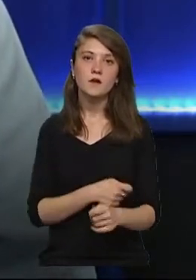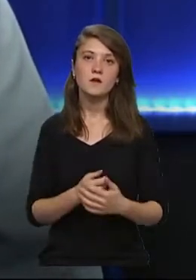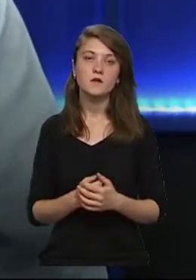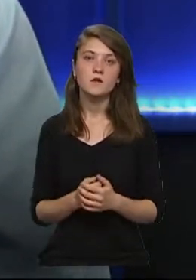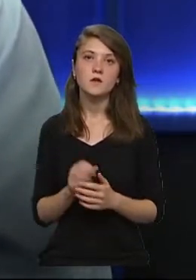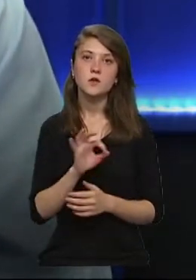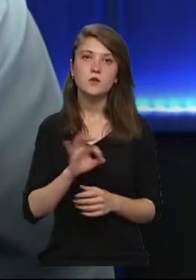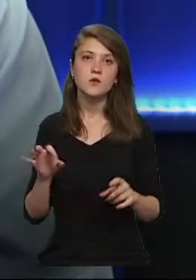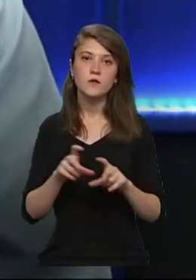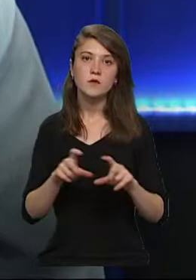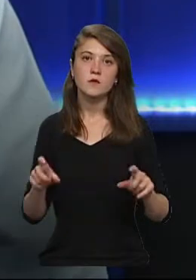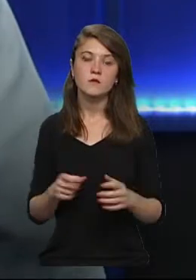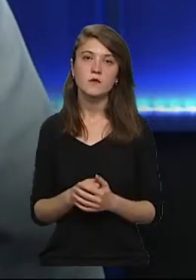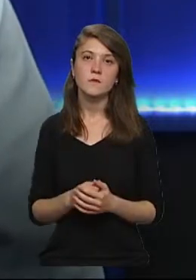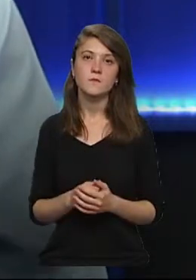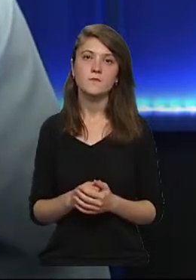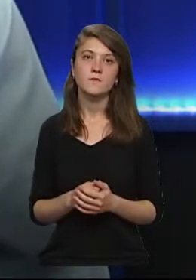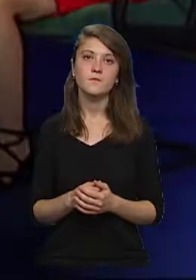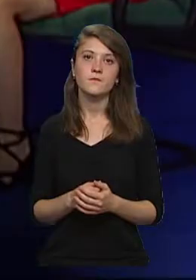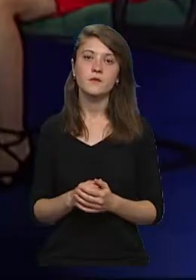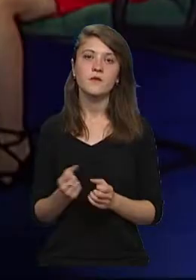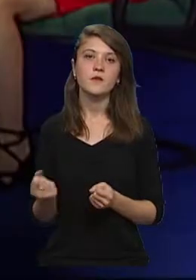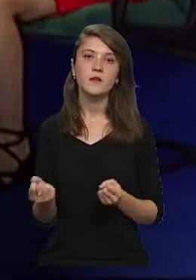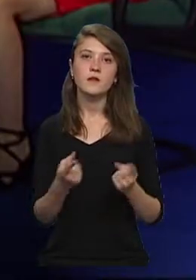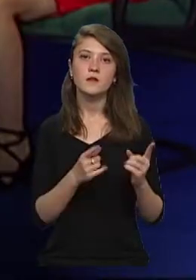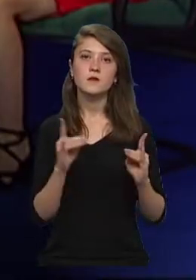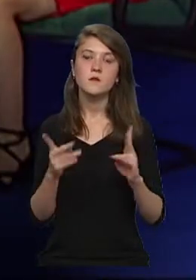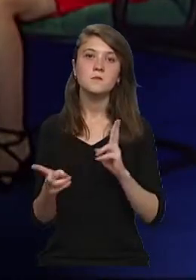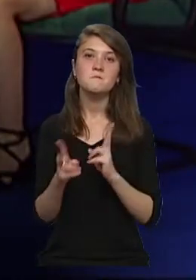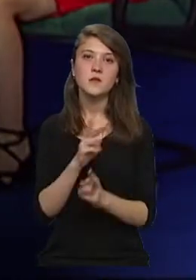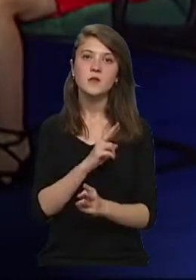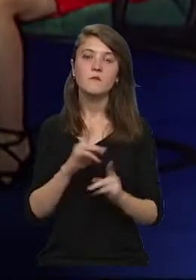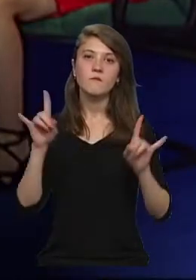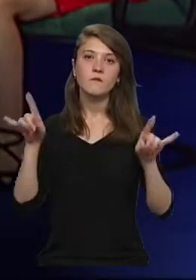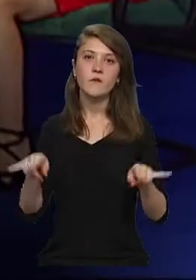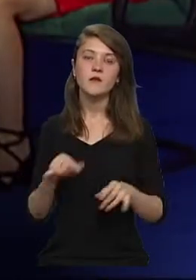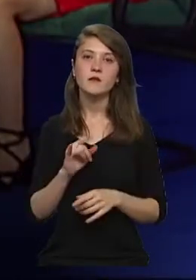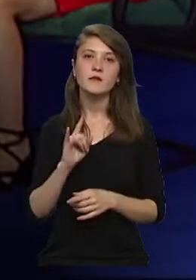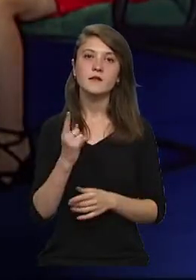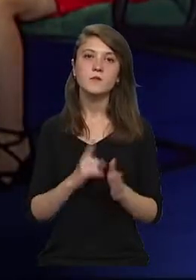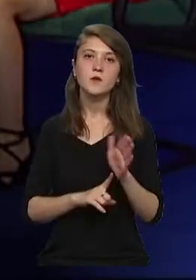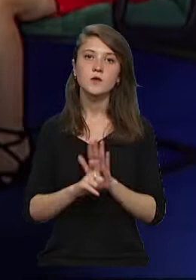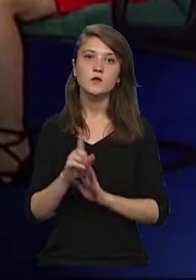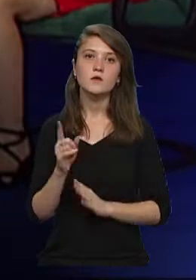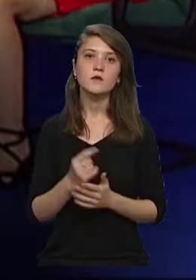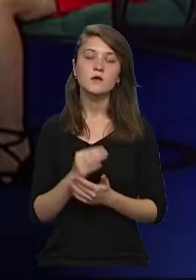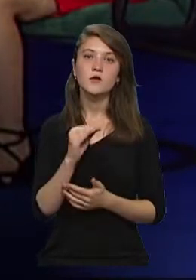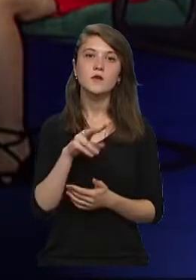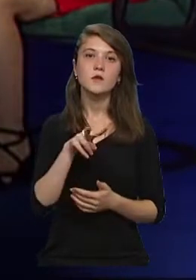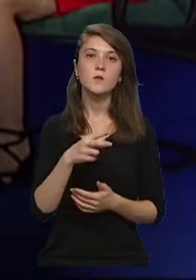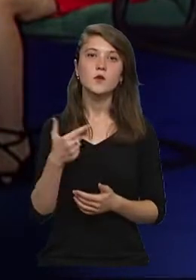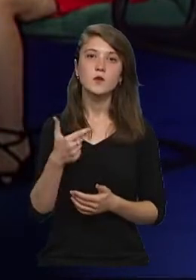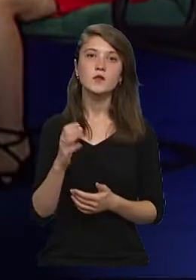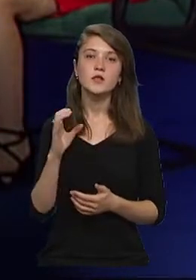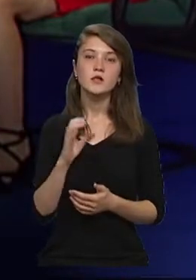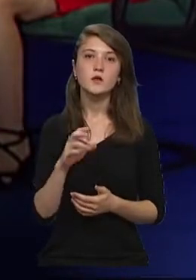заходи. Чудова школа, може, в актовому залі. Викидаємо стільці, міняємо вікна. І дитина, починаючи з жовтень, листопад,